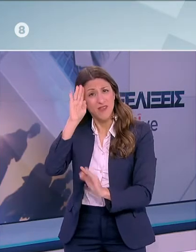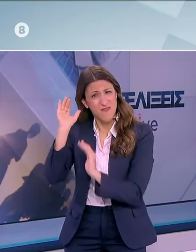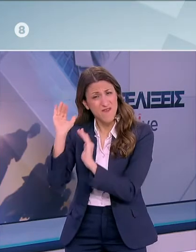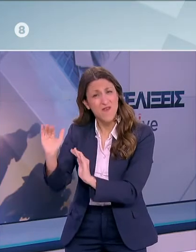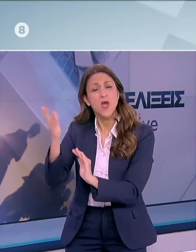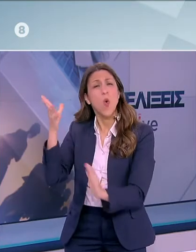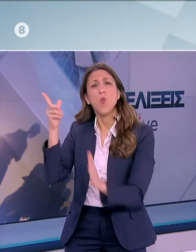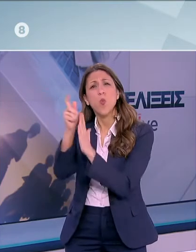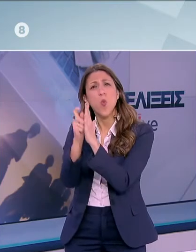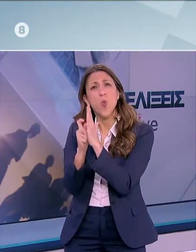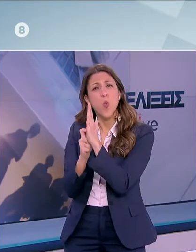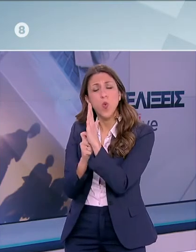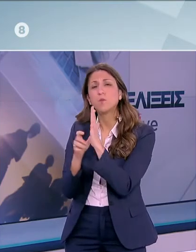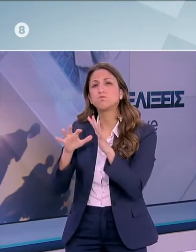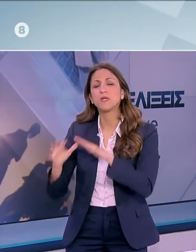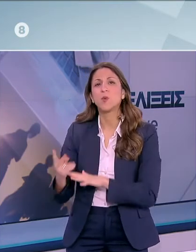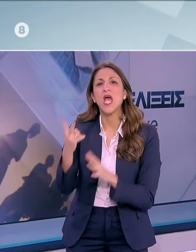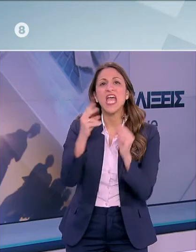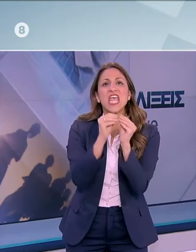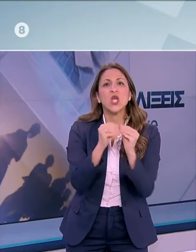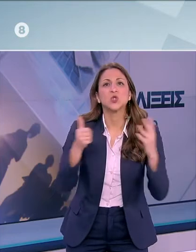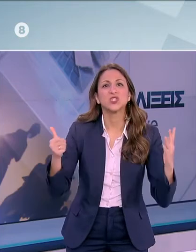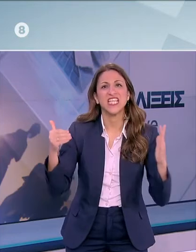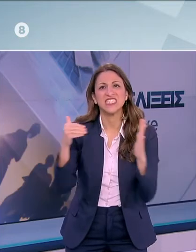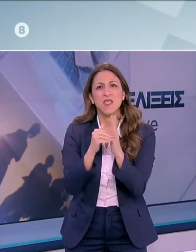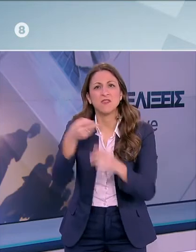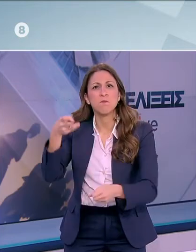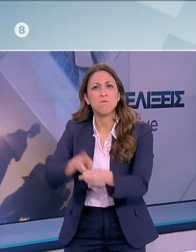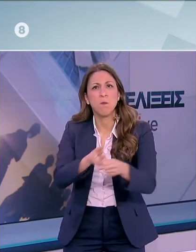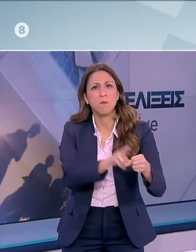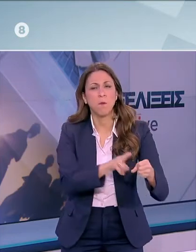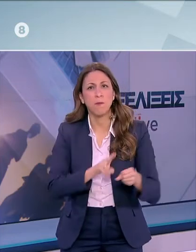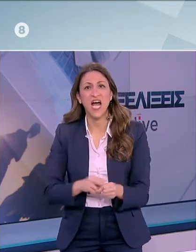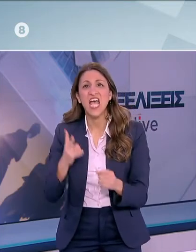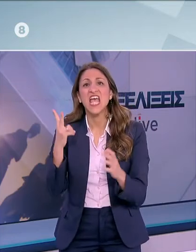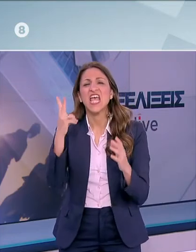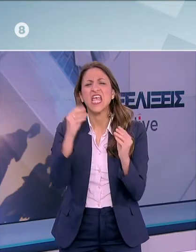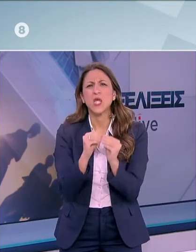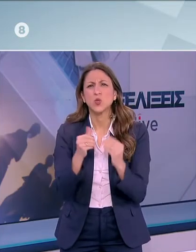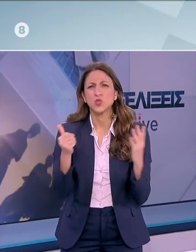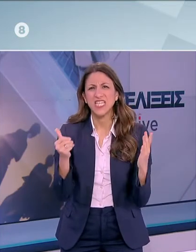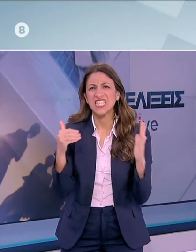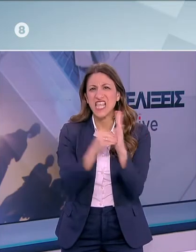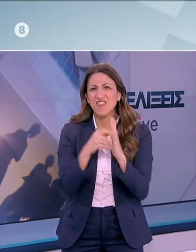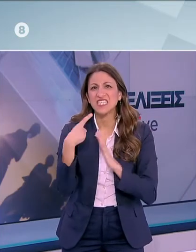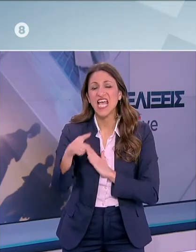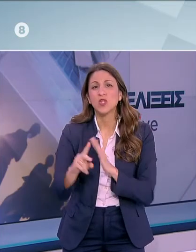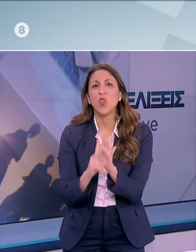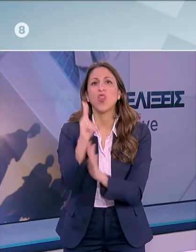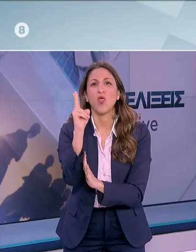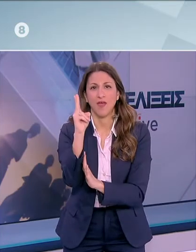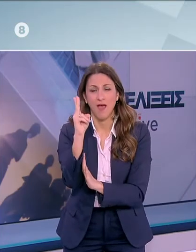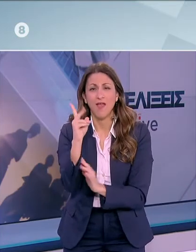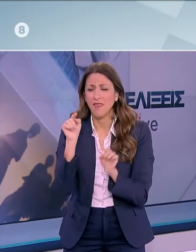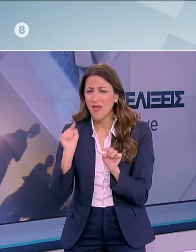έχουν συνολικά καταγραφεί περισσότερες από 26.000 θάνατοι, πιο συγκεκριμένα 26.112, τουλάχιστον ένα θάνατο σε